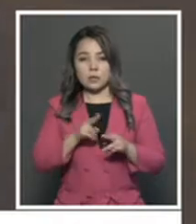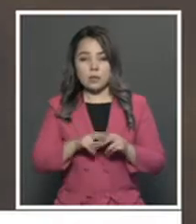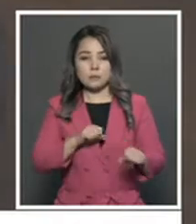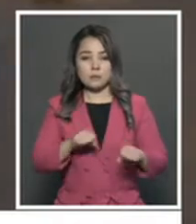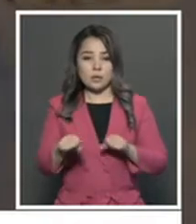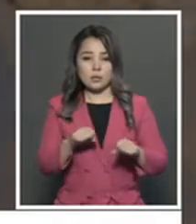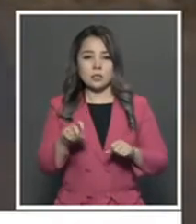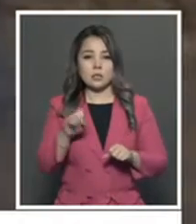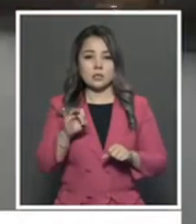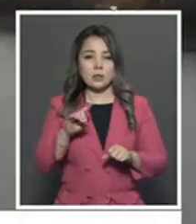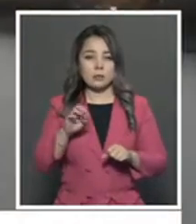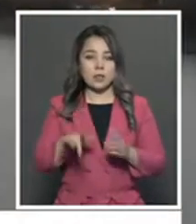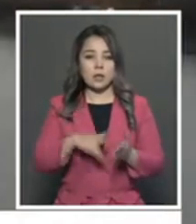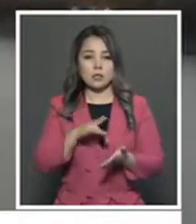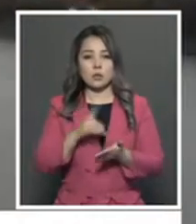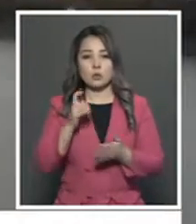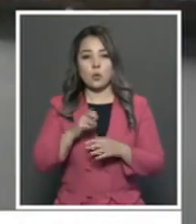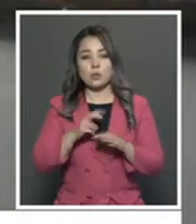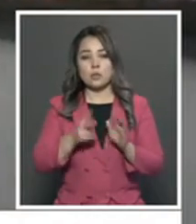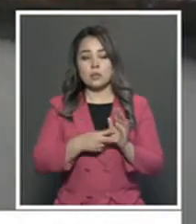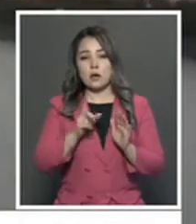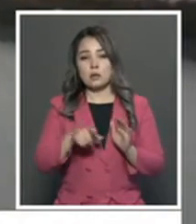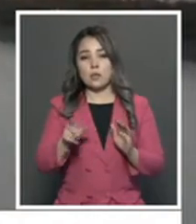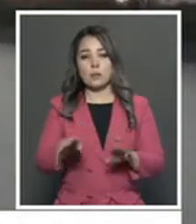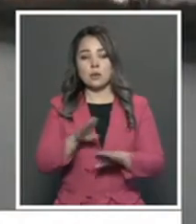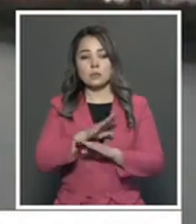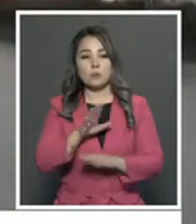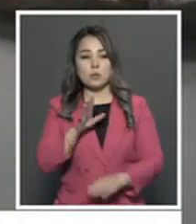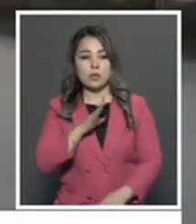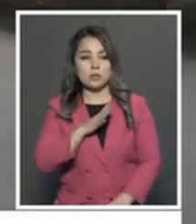осы Измир қаласында 117 адам қайтыс болған еді.